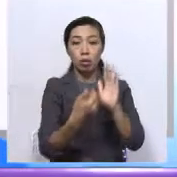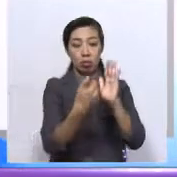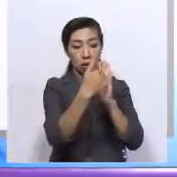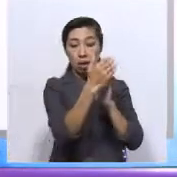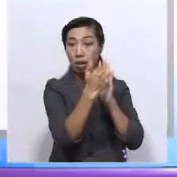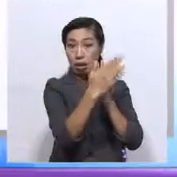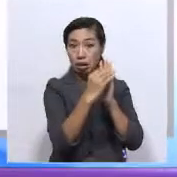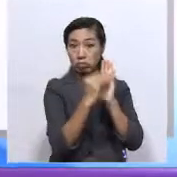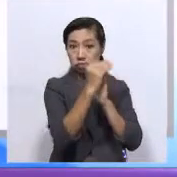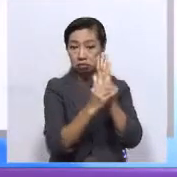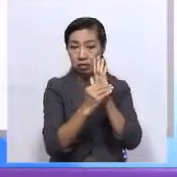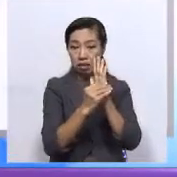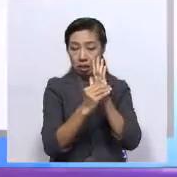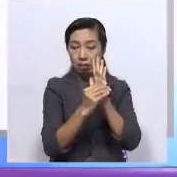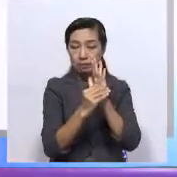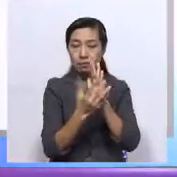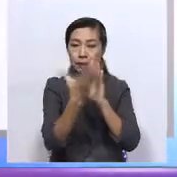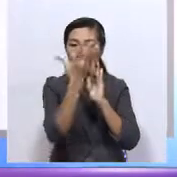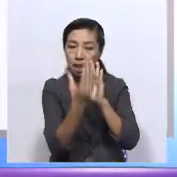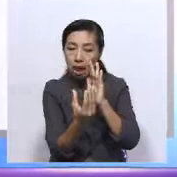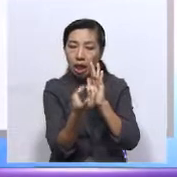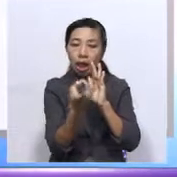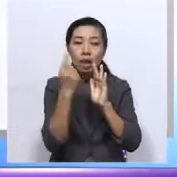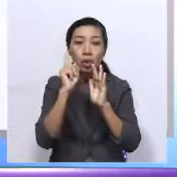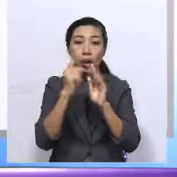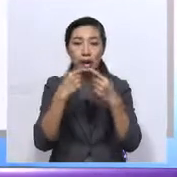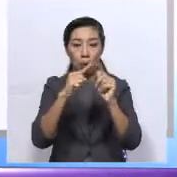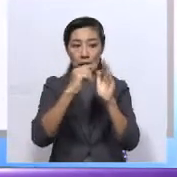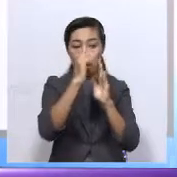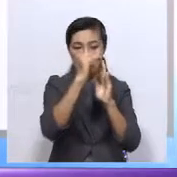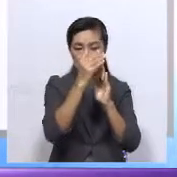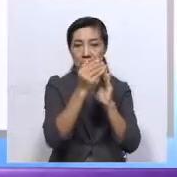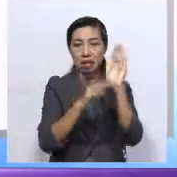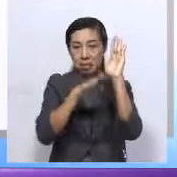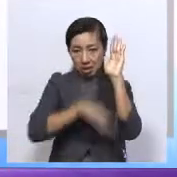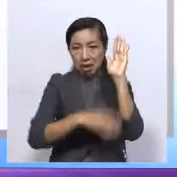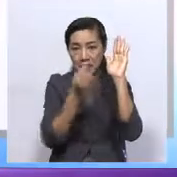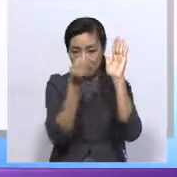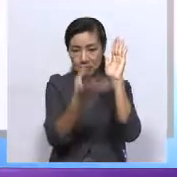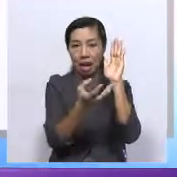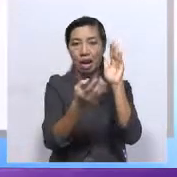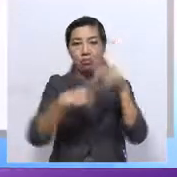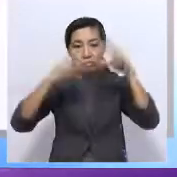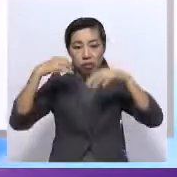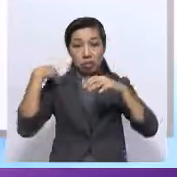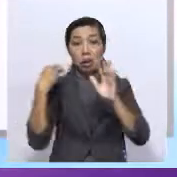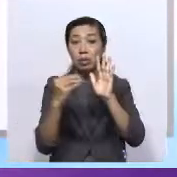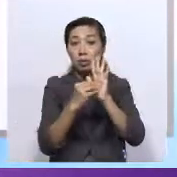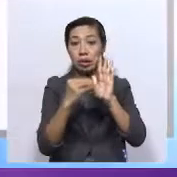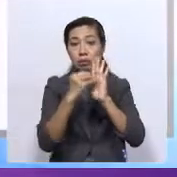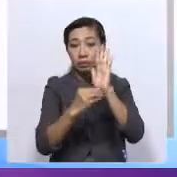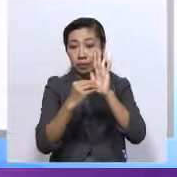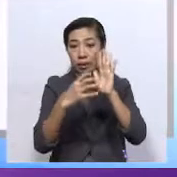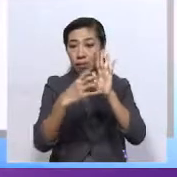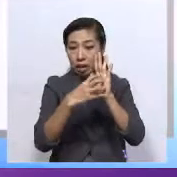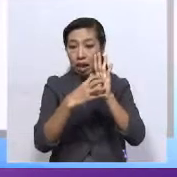วันออกเฉียงเหนือพื้นที่เสี่ยงภัยจะลดลงค่ะโดยจะเพิ่มมากขึ้นในภาคเหนือภาคใต้ส่วนภาคกลางรวมทั้งกรุงเทพมหานคร